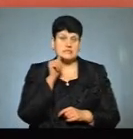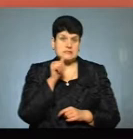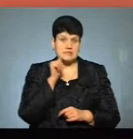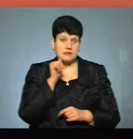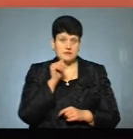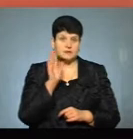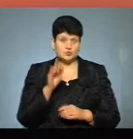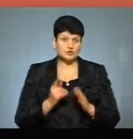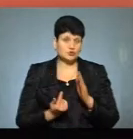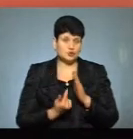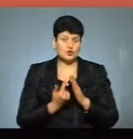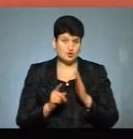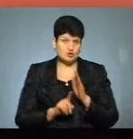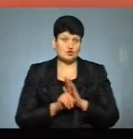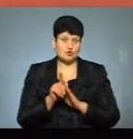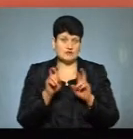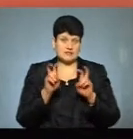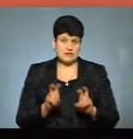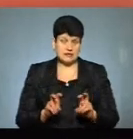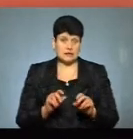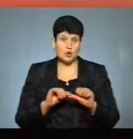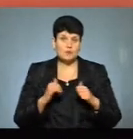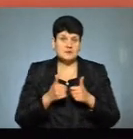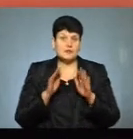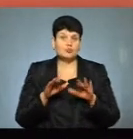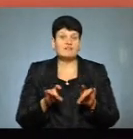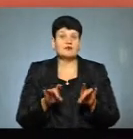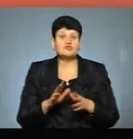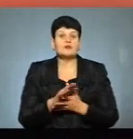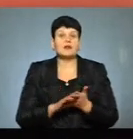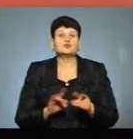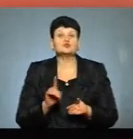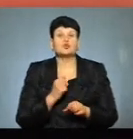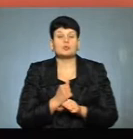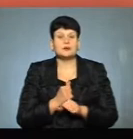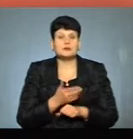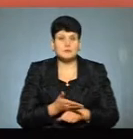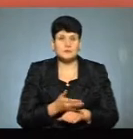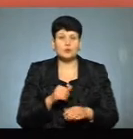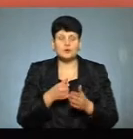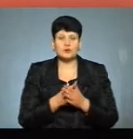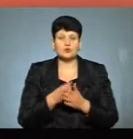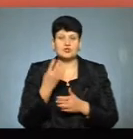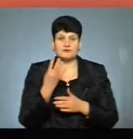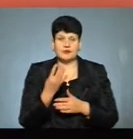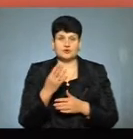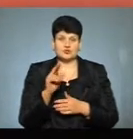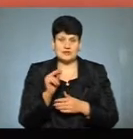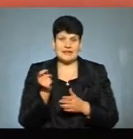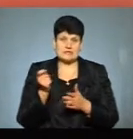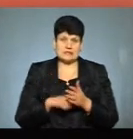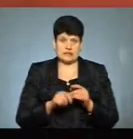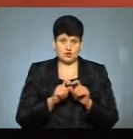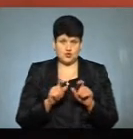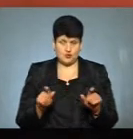буде знову засідати комісія ТЕП та НС, яка буде вирішувати, що далі робити. Але в них по четверте включно закриті ще школи.